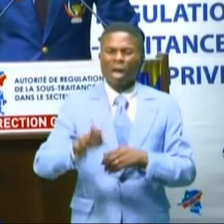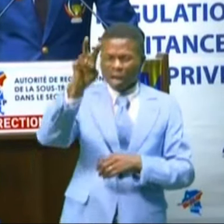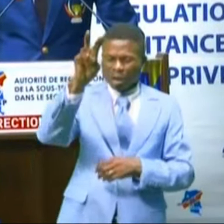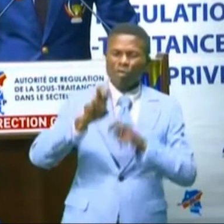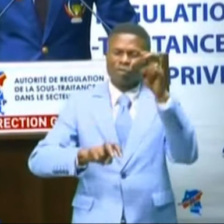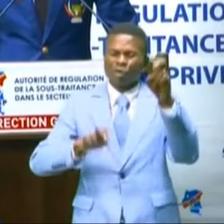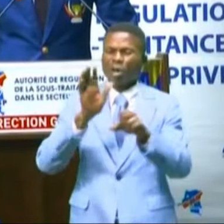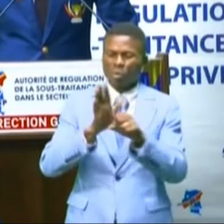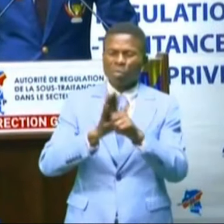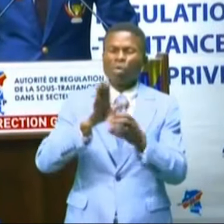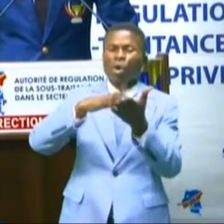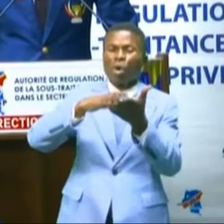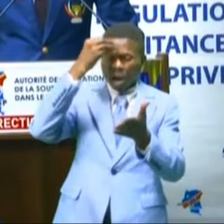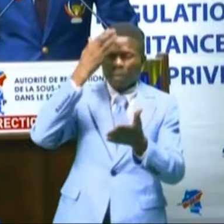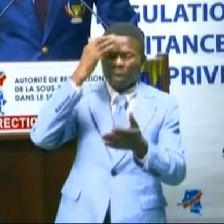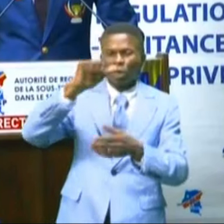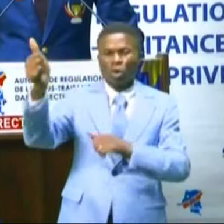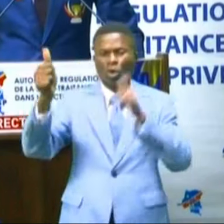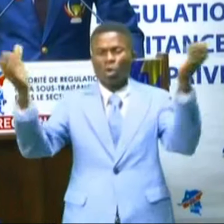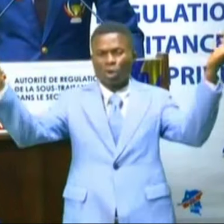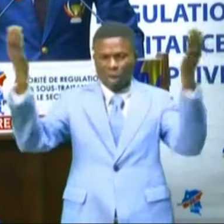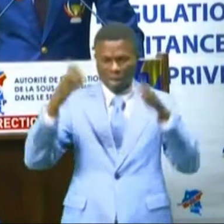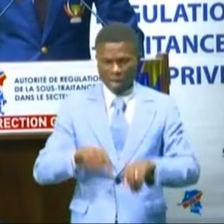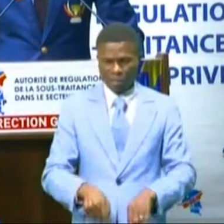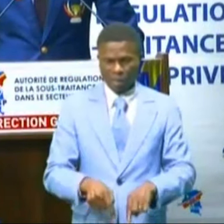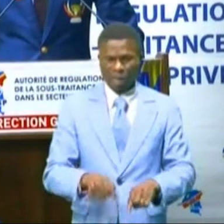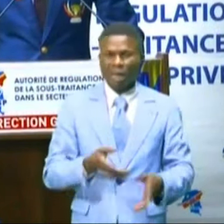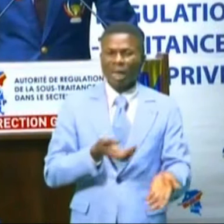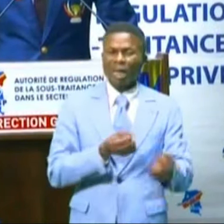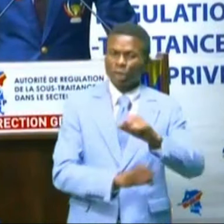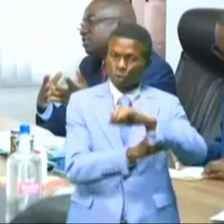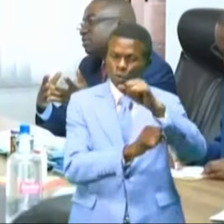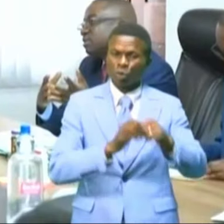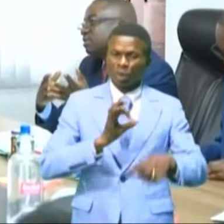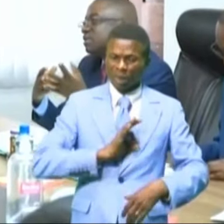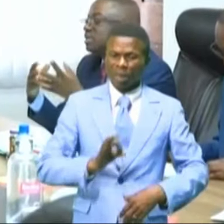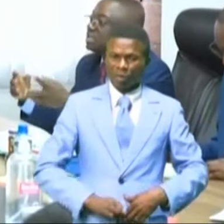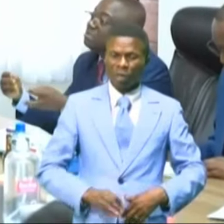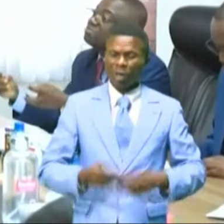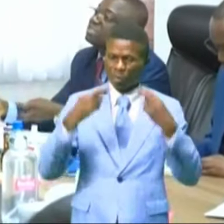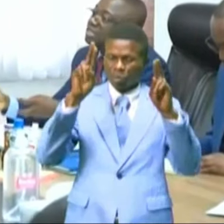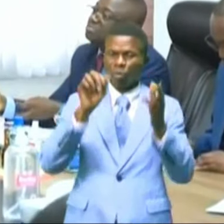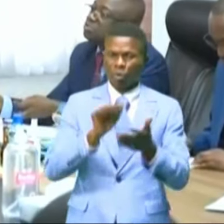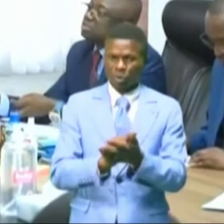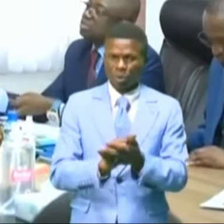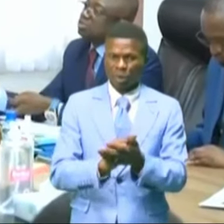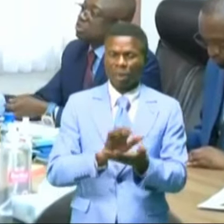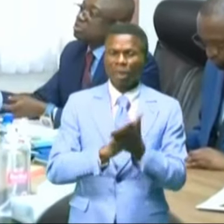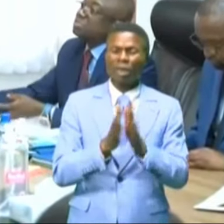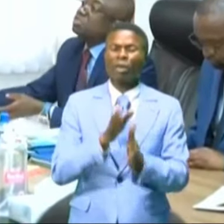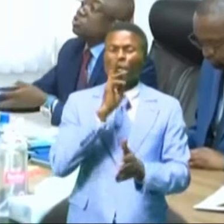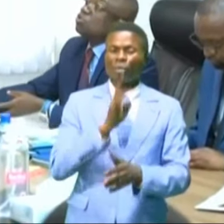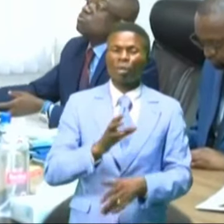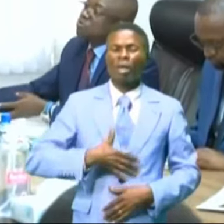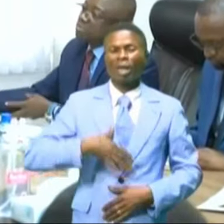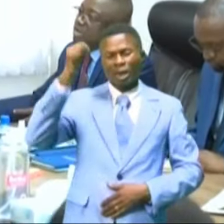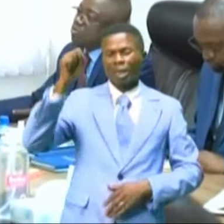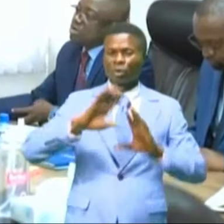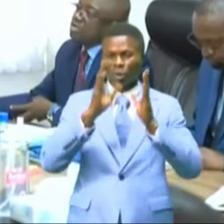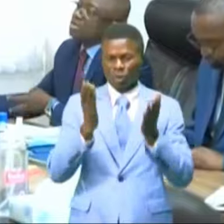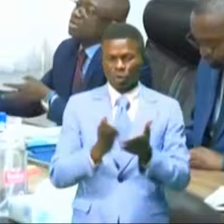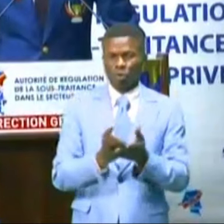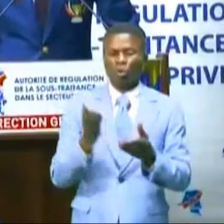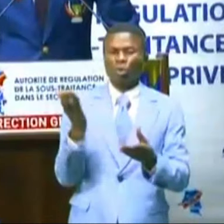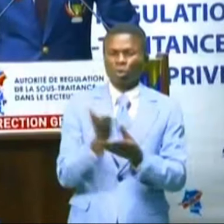Elles devraient, à un moment donné, avec l'aide de l'État, du Président et de son Excellence, arriver, finalement, naturellement, gagner tous les